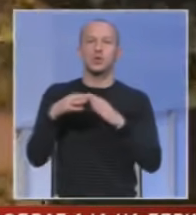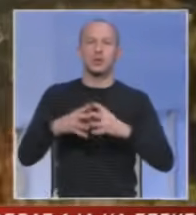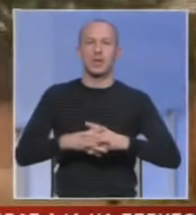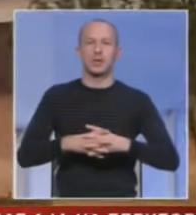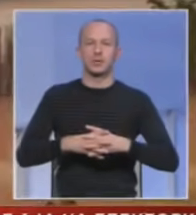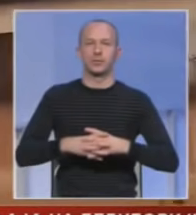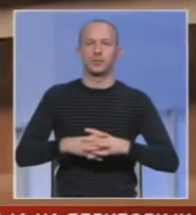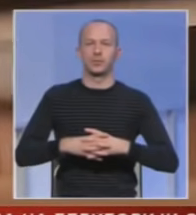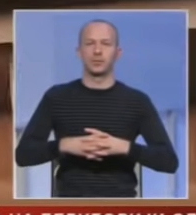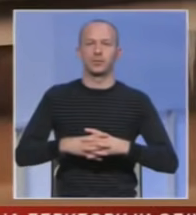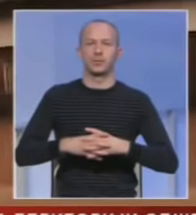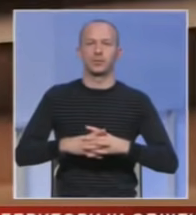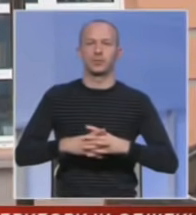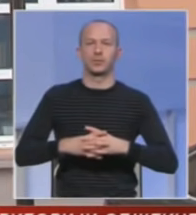objekte.